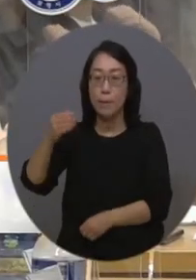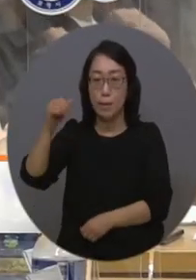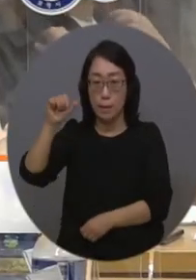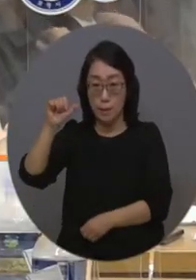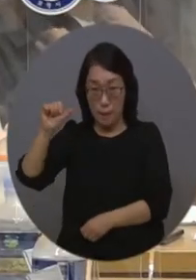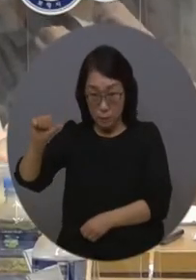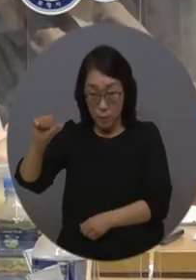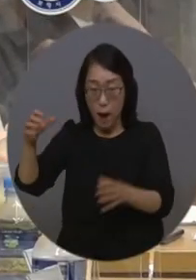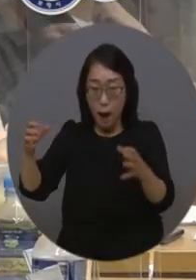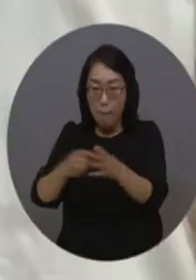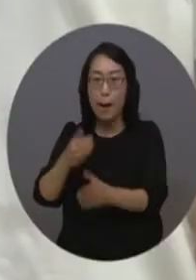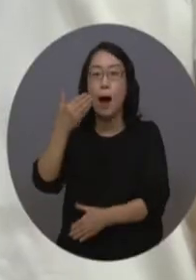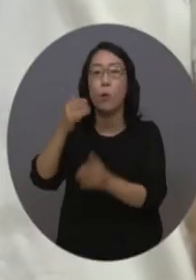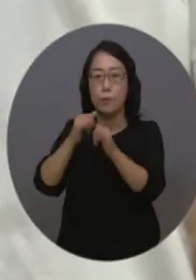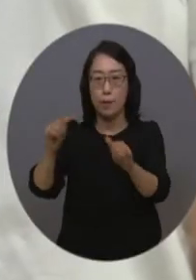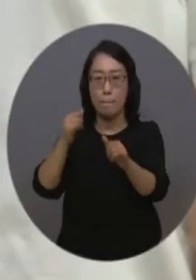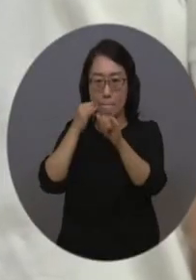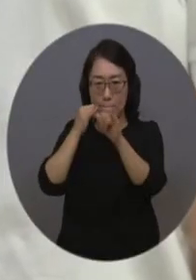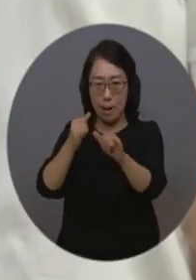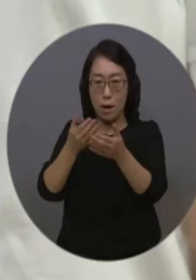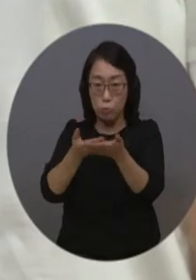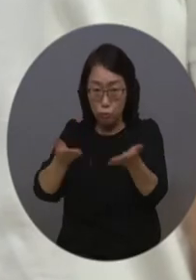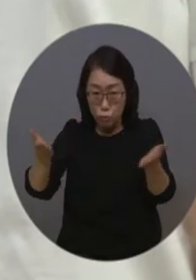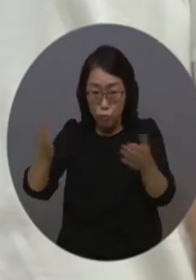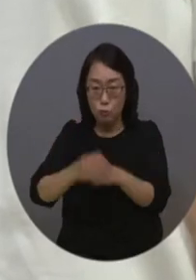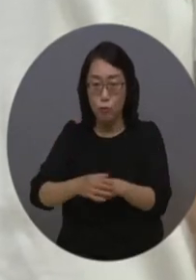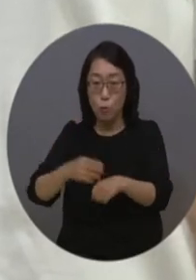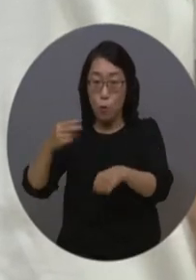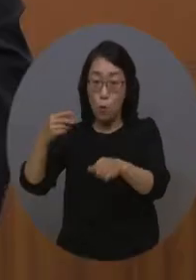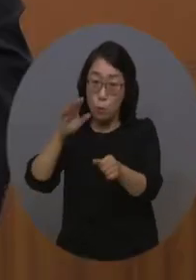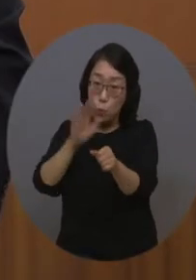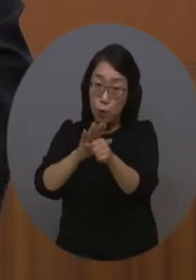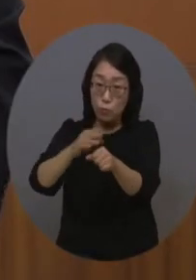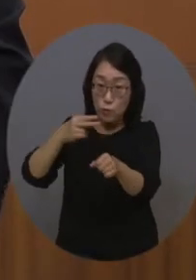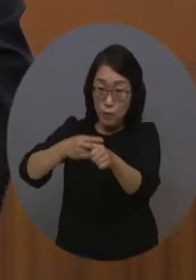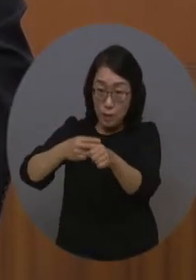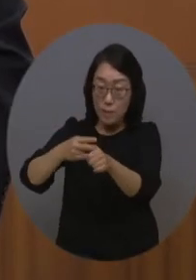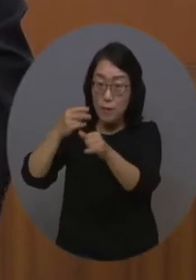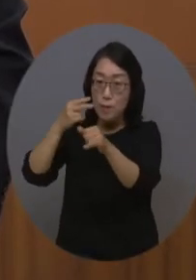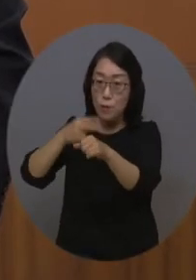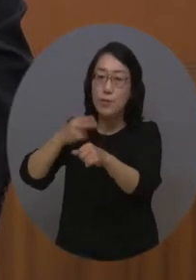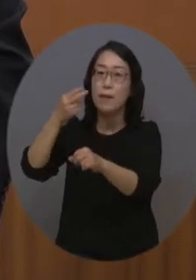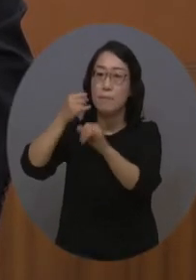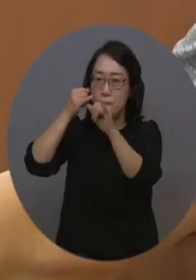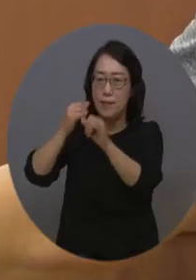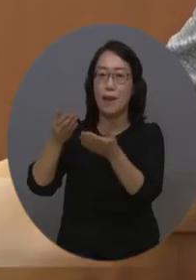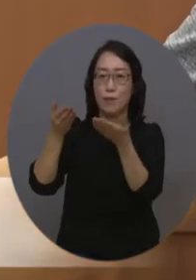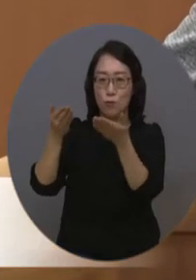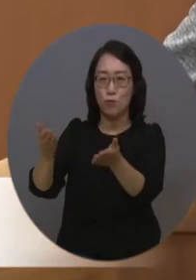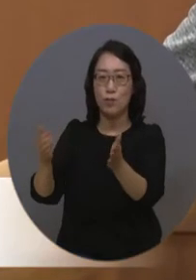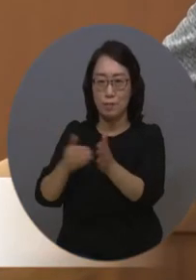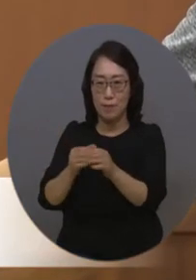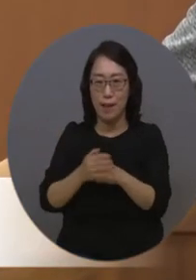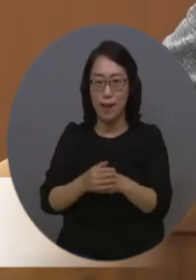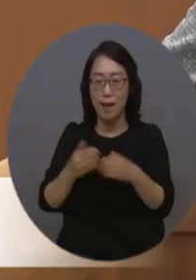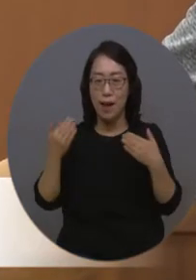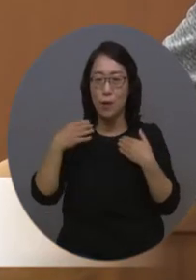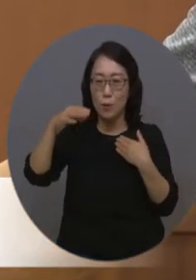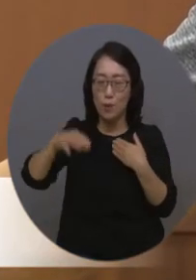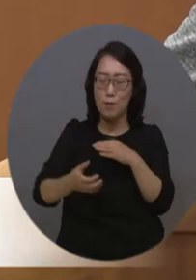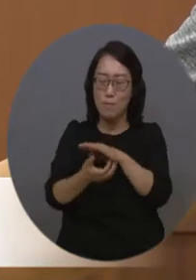학생이 수상했으며 최우수상을 수상한 연사의 지도교사에게 지도자상이 수여되었습니다. 학교에서